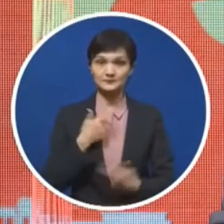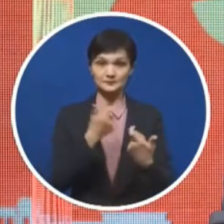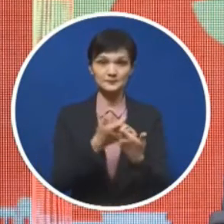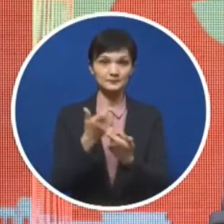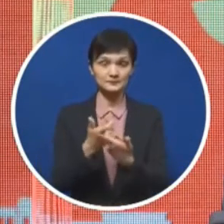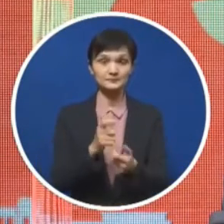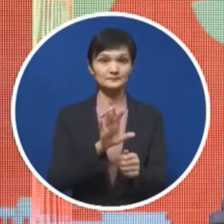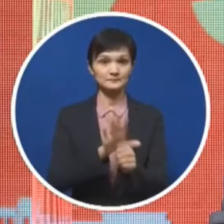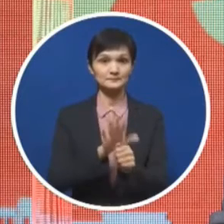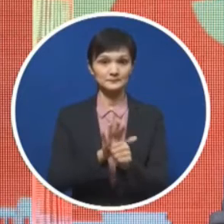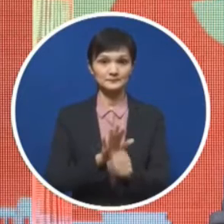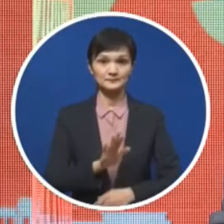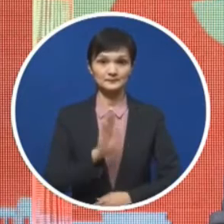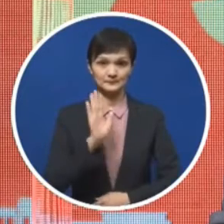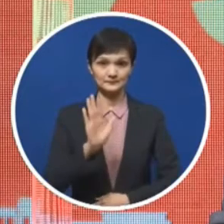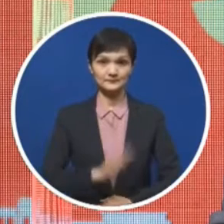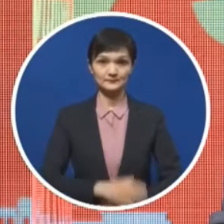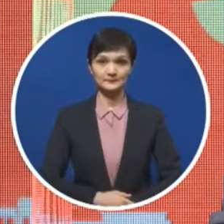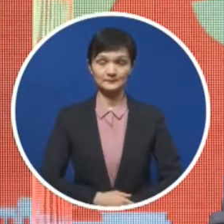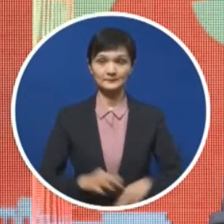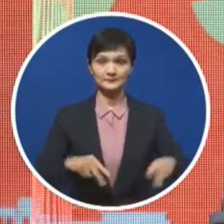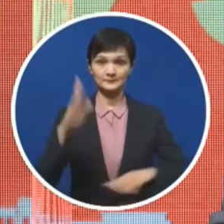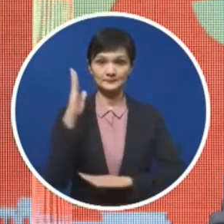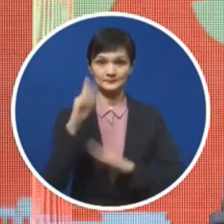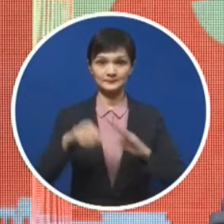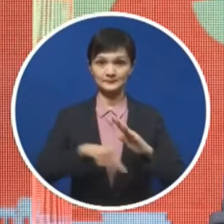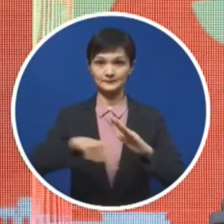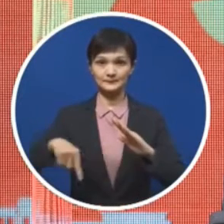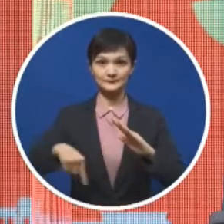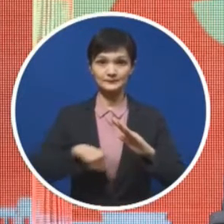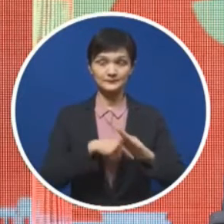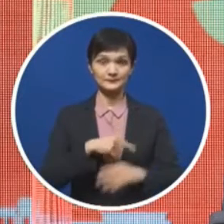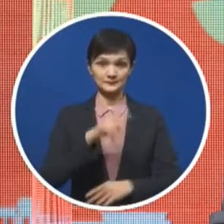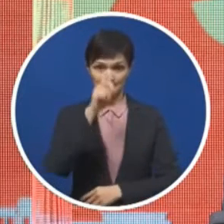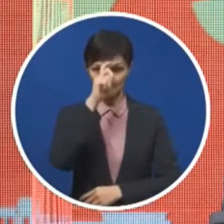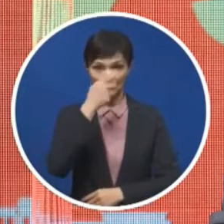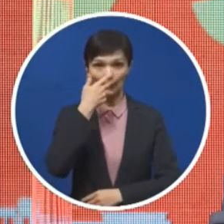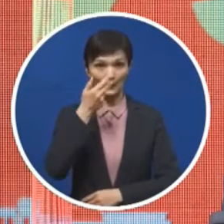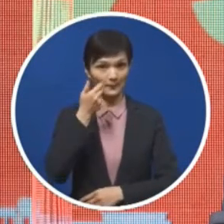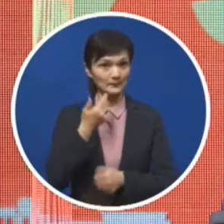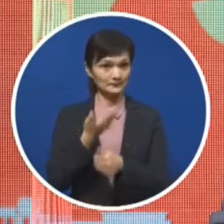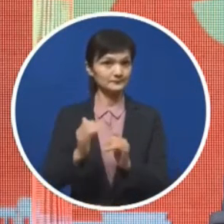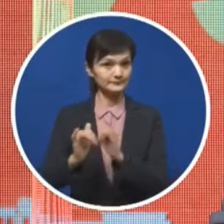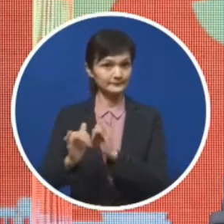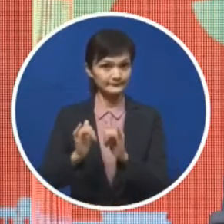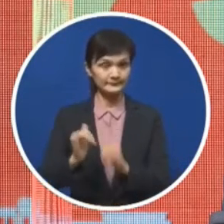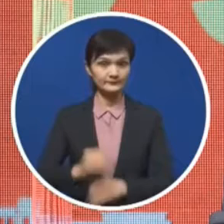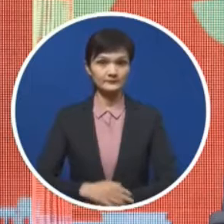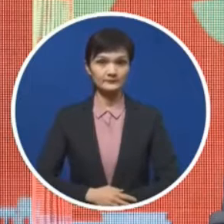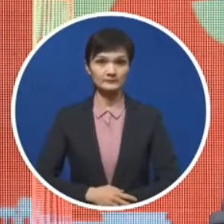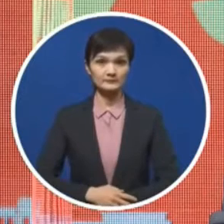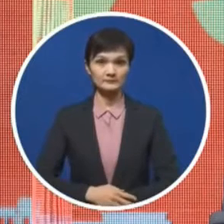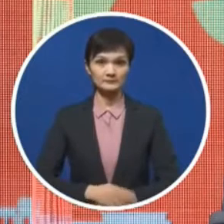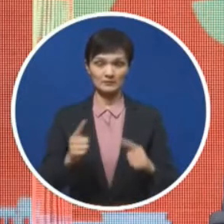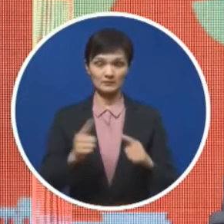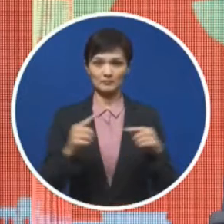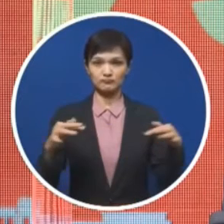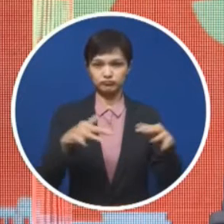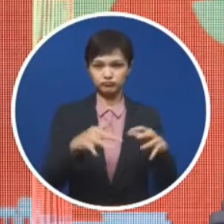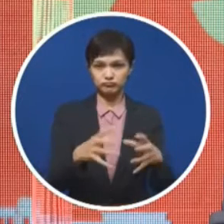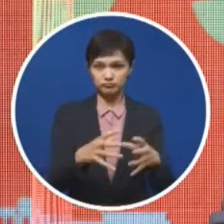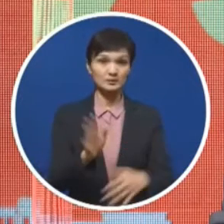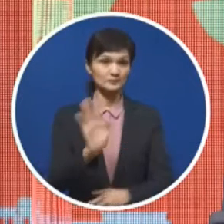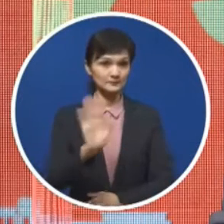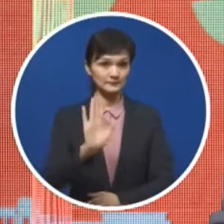人。行政院为了方便民众避免群聚，也